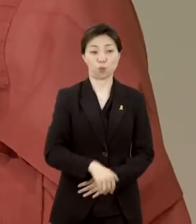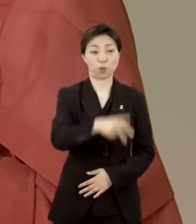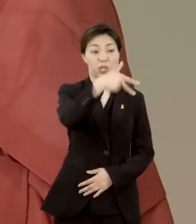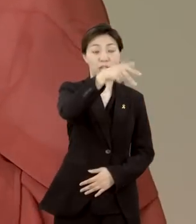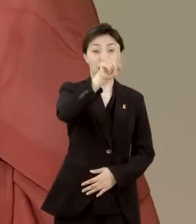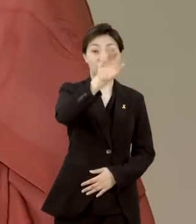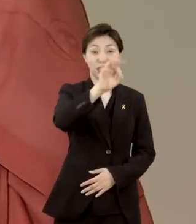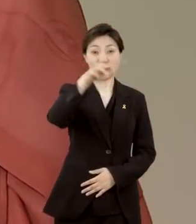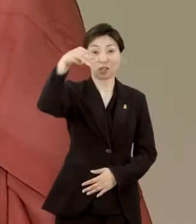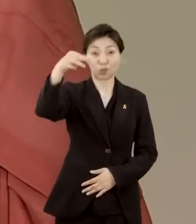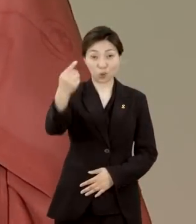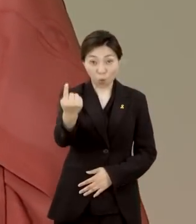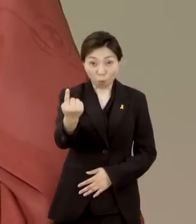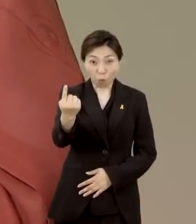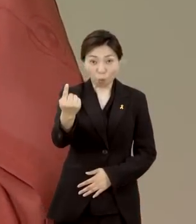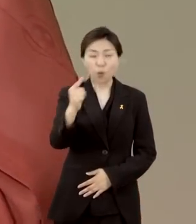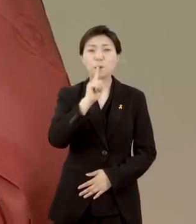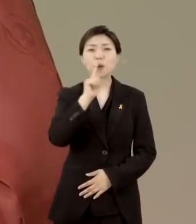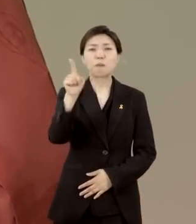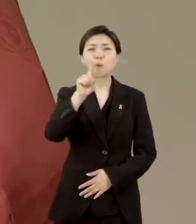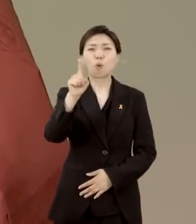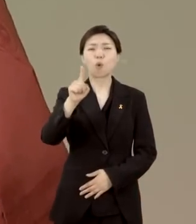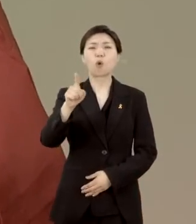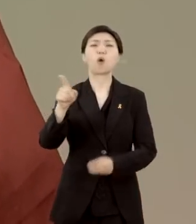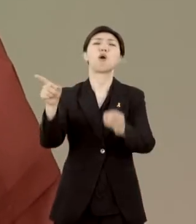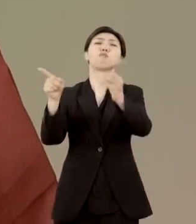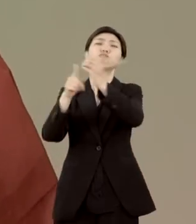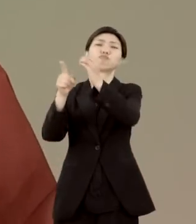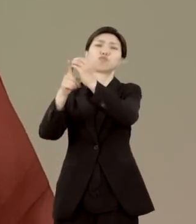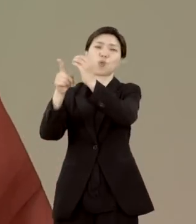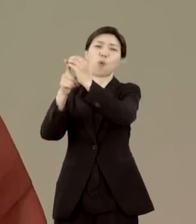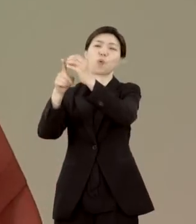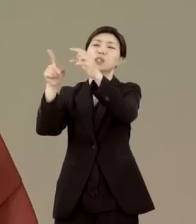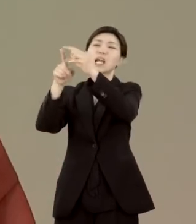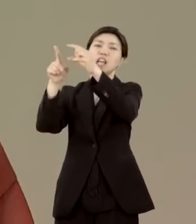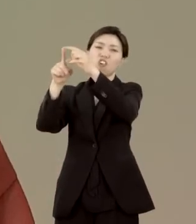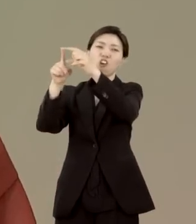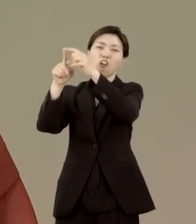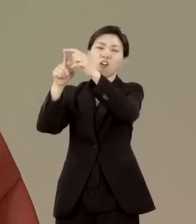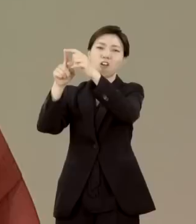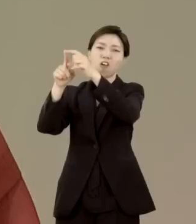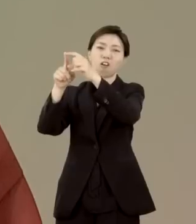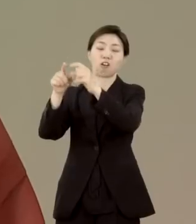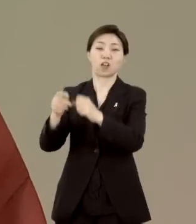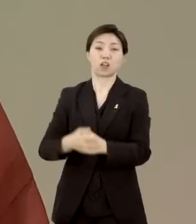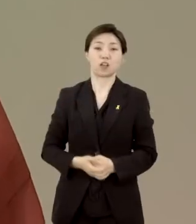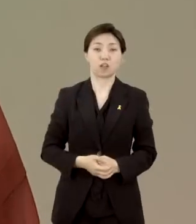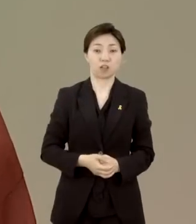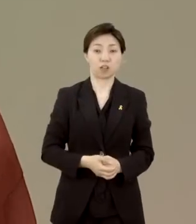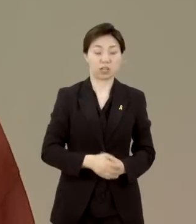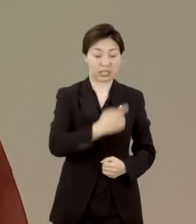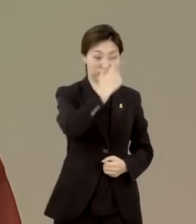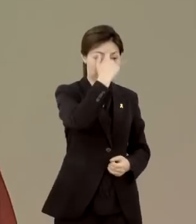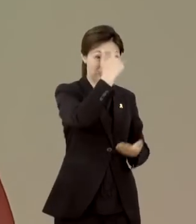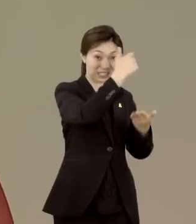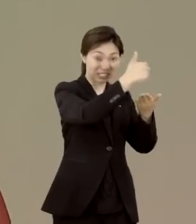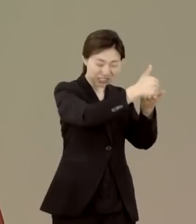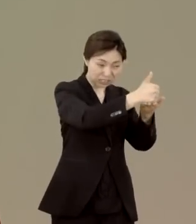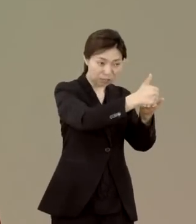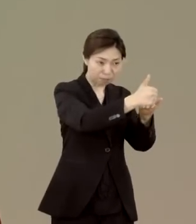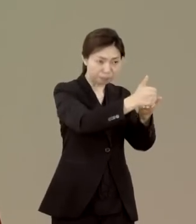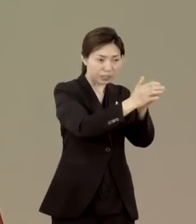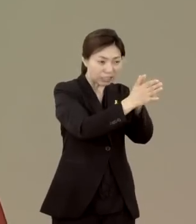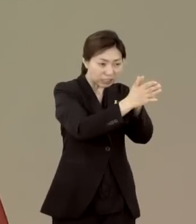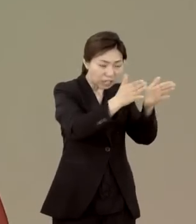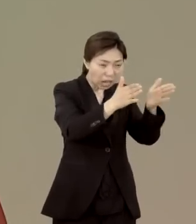있죠 장로라는 단어가 원래 불교 우리 한문 경전에 나오는 표현입니다 그래서 출가한지